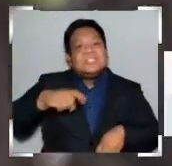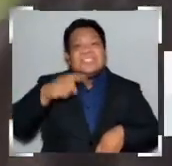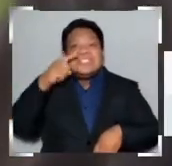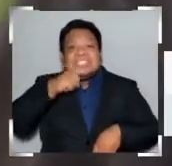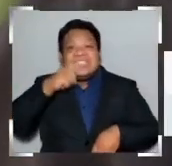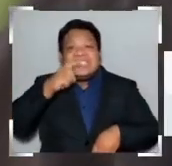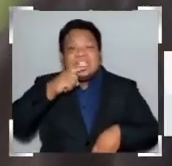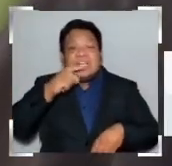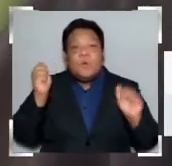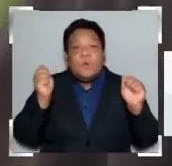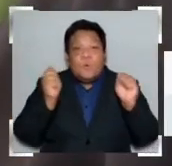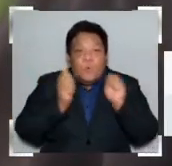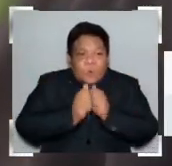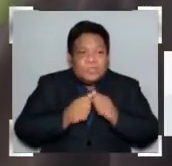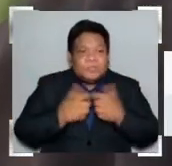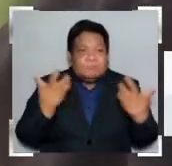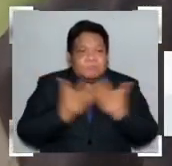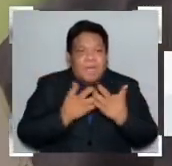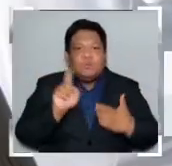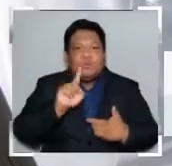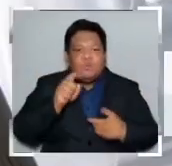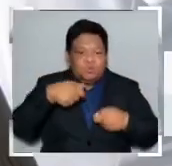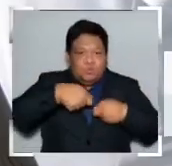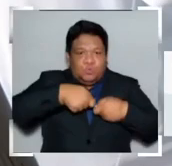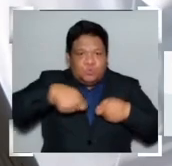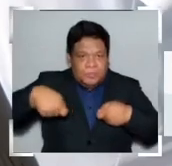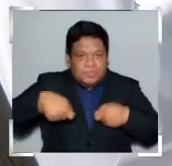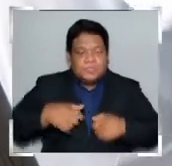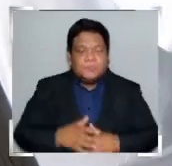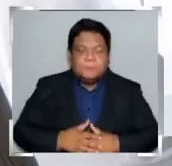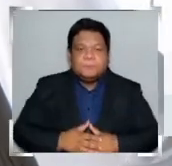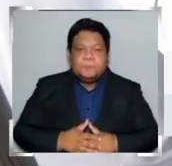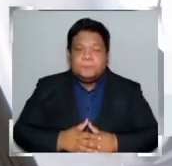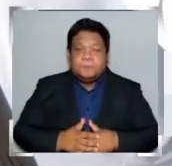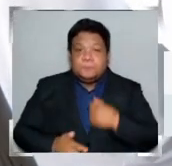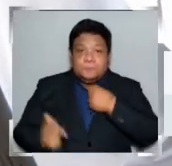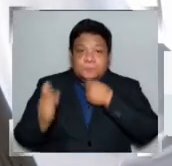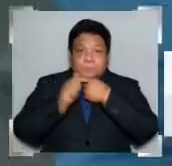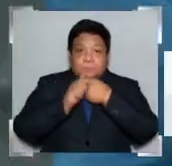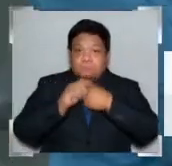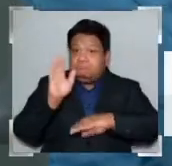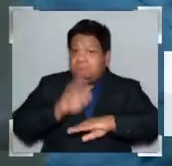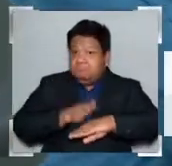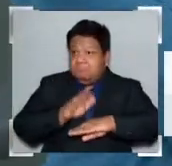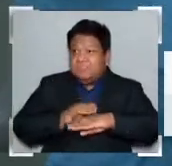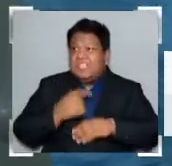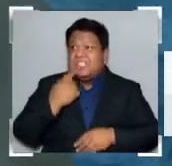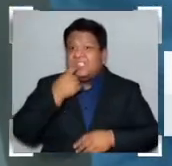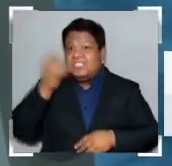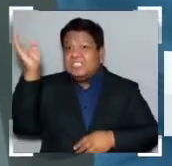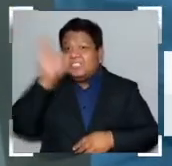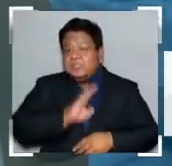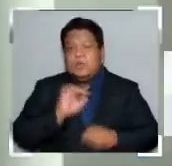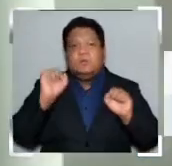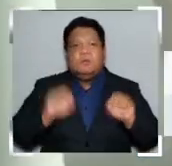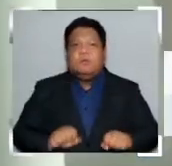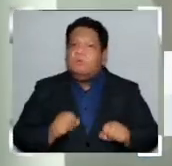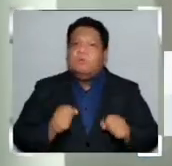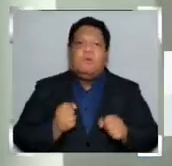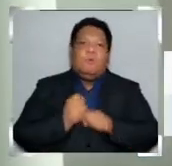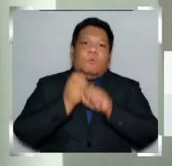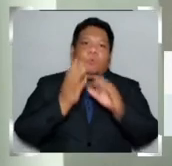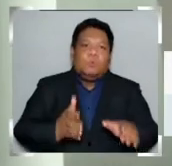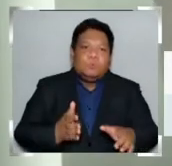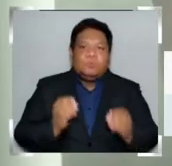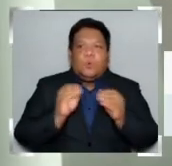toothpaste. Babala ng DOH ang pagkasira ng ngipin ay maaaring mauwi pa sa mga komplikadong sakit tulad ng meningitis at